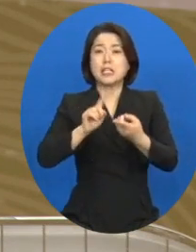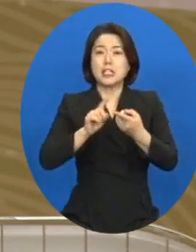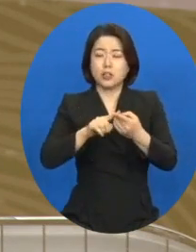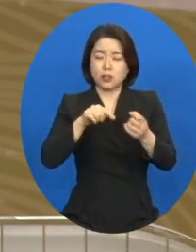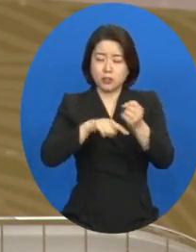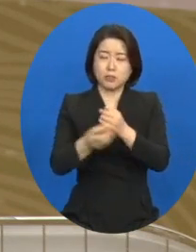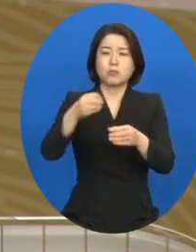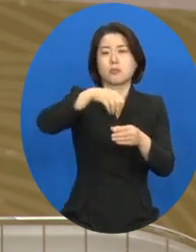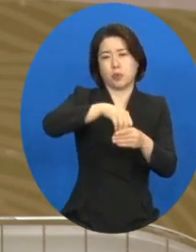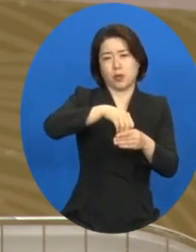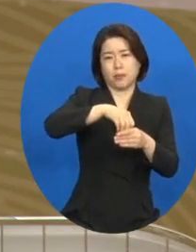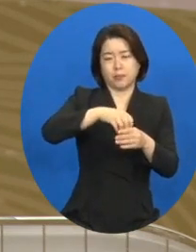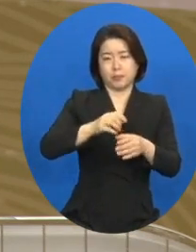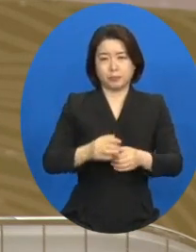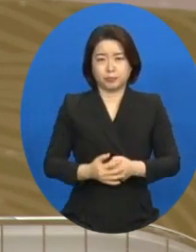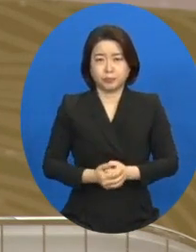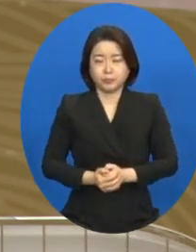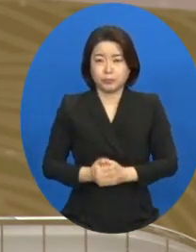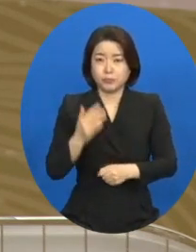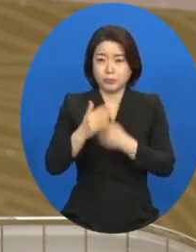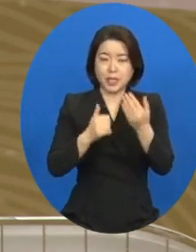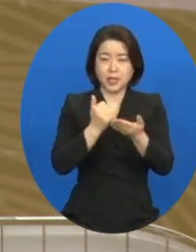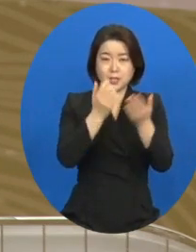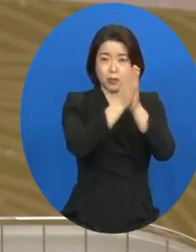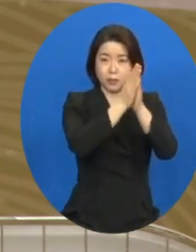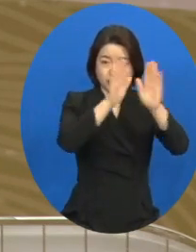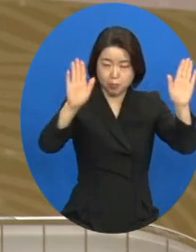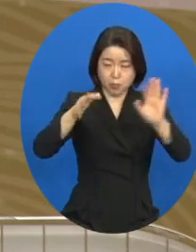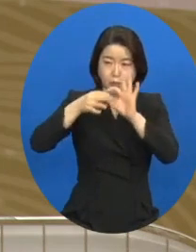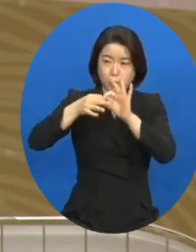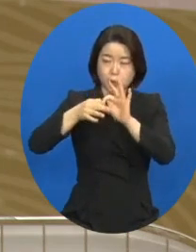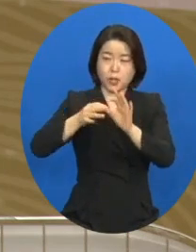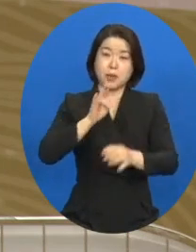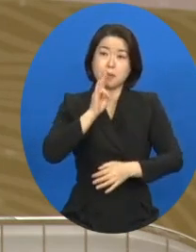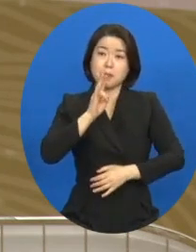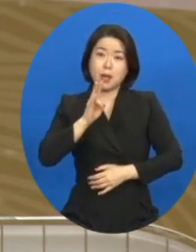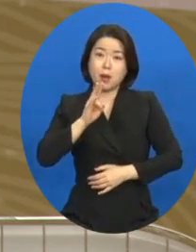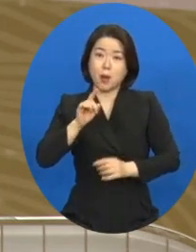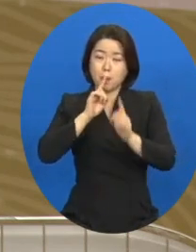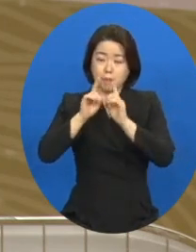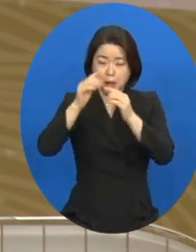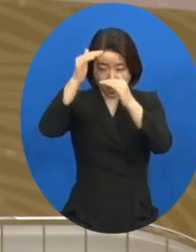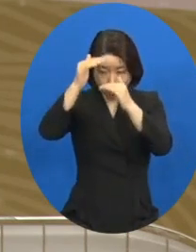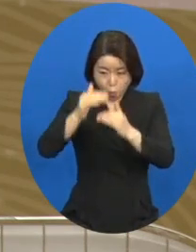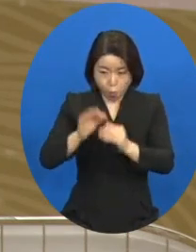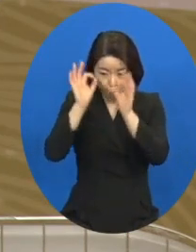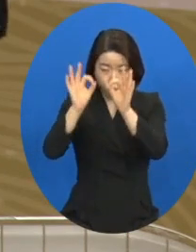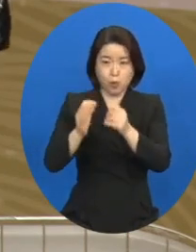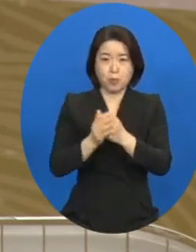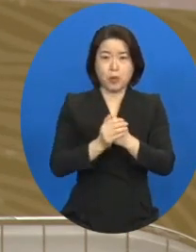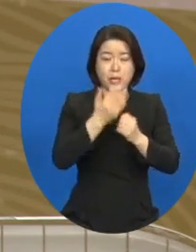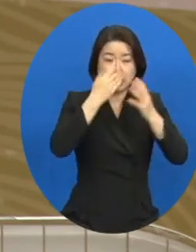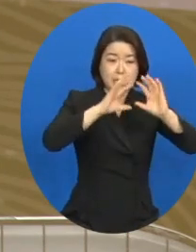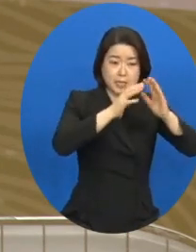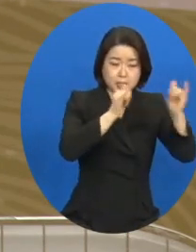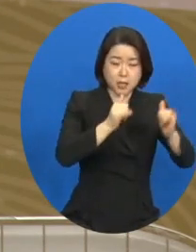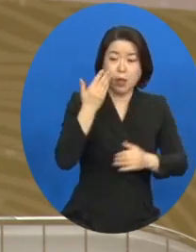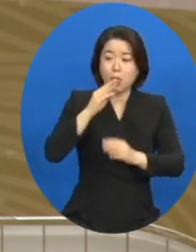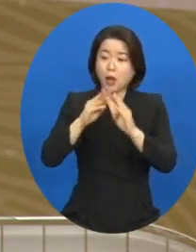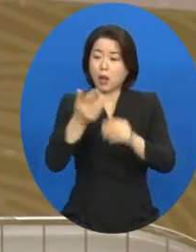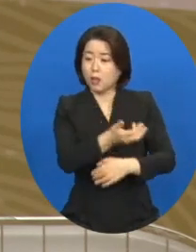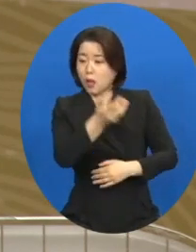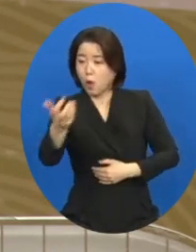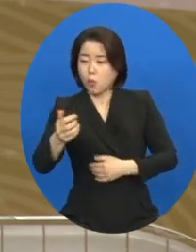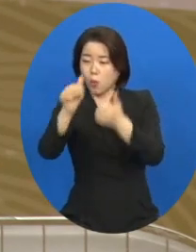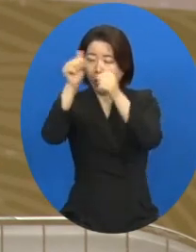담겨 있어요. 하나님께서 모세를 통하여 하신 예언에 보면 이스라엘 백성들이 가나안 땅 들어가서 우상